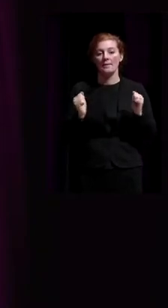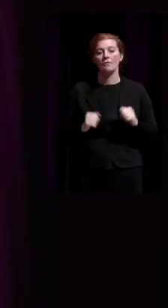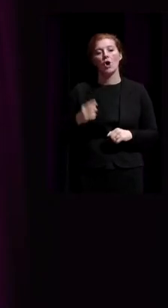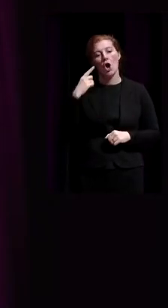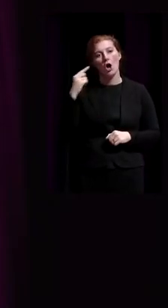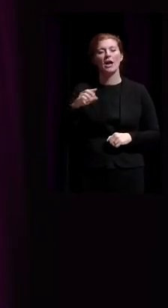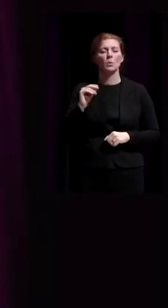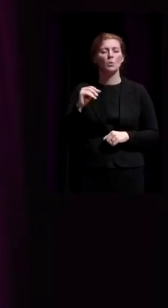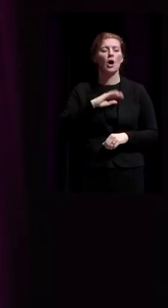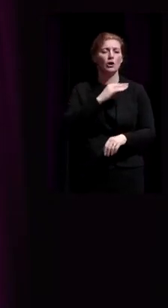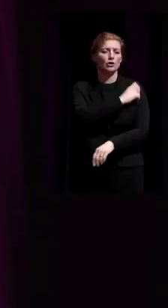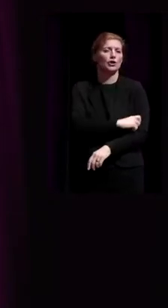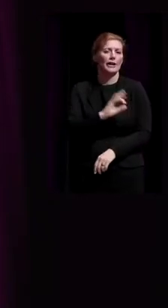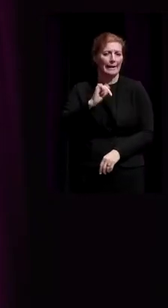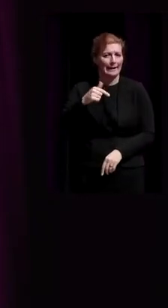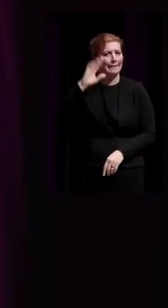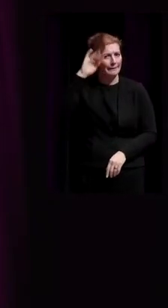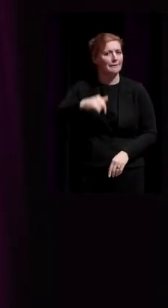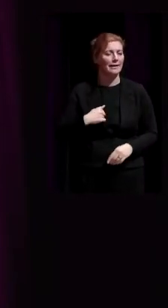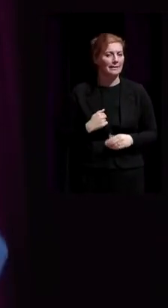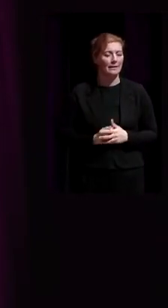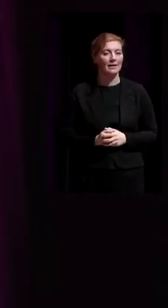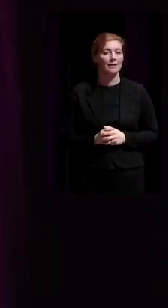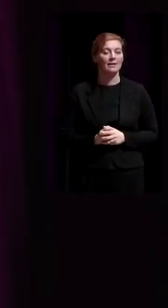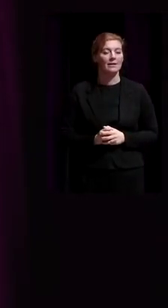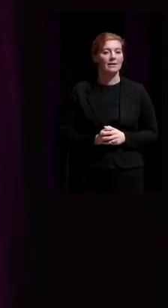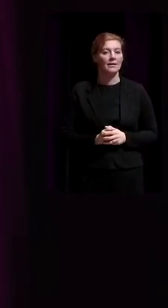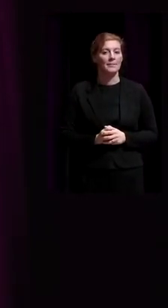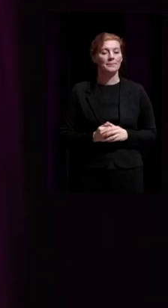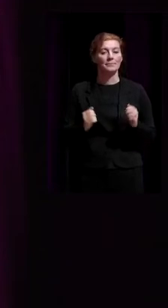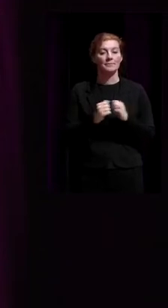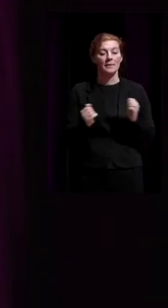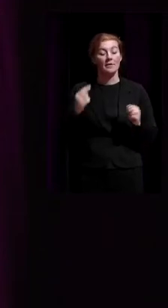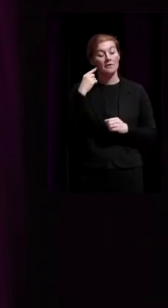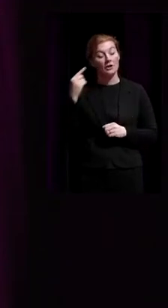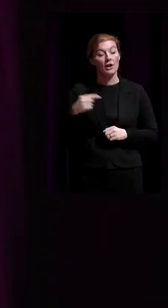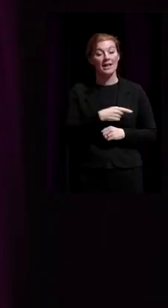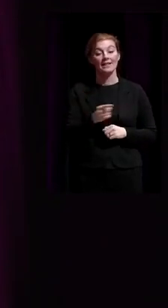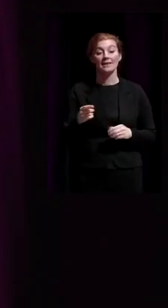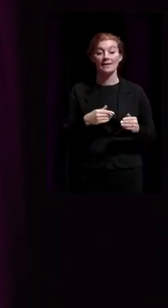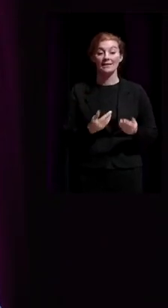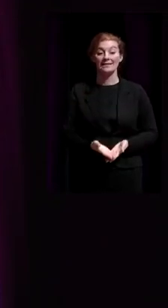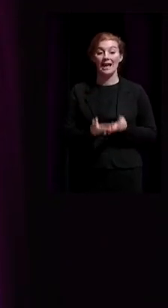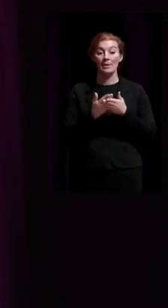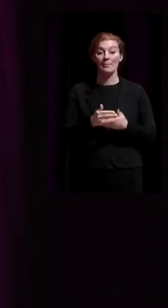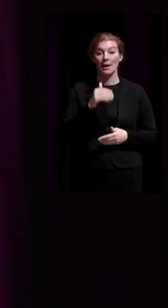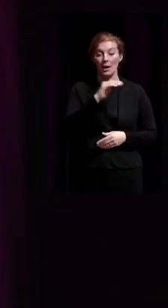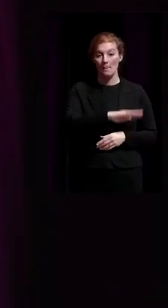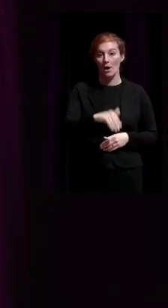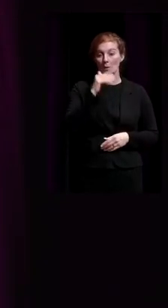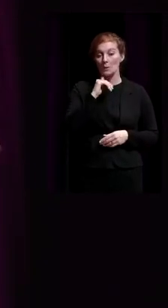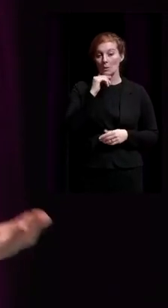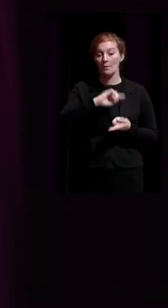sina skyldigheter. Men och vi har fått höra här att ni gör barn och unga delaktiga. Men vill du, Cecilia, berätta lite